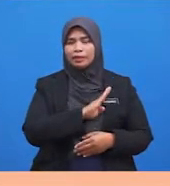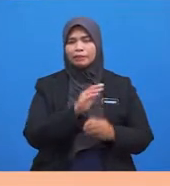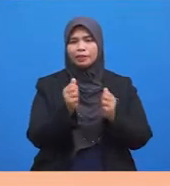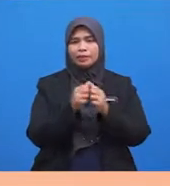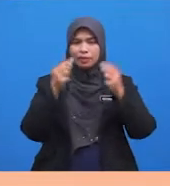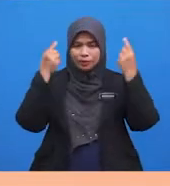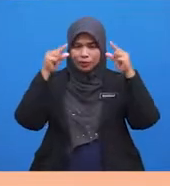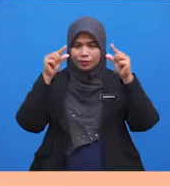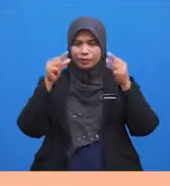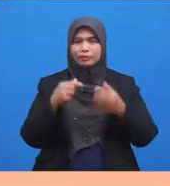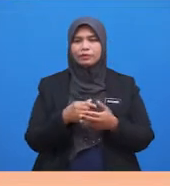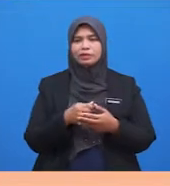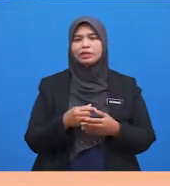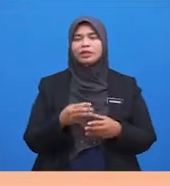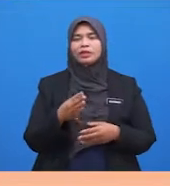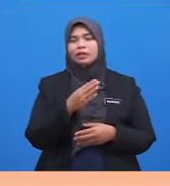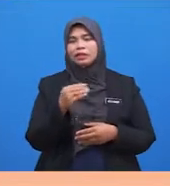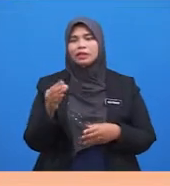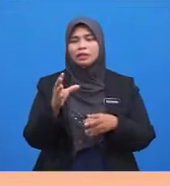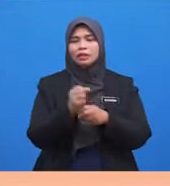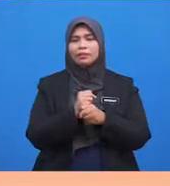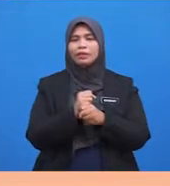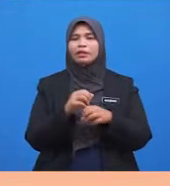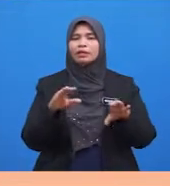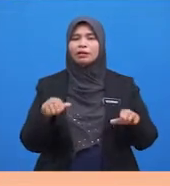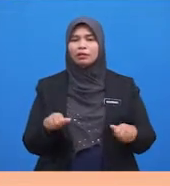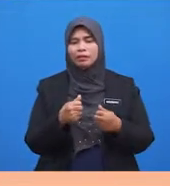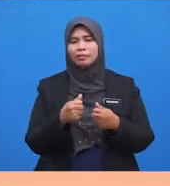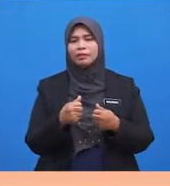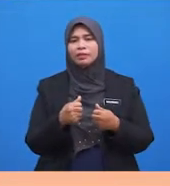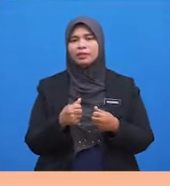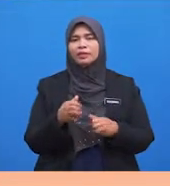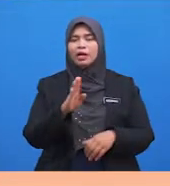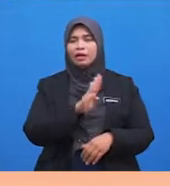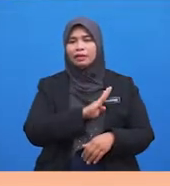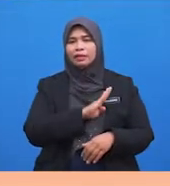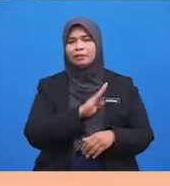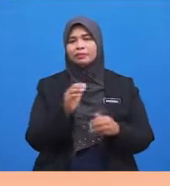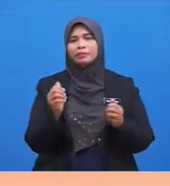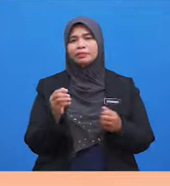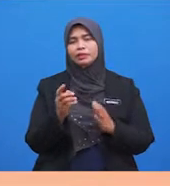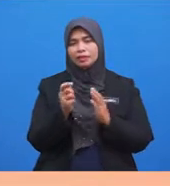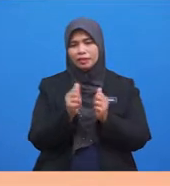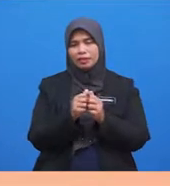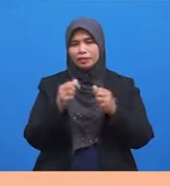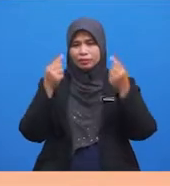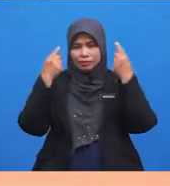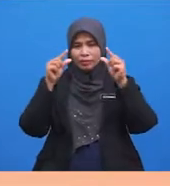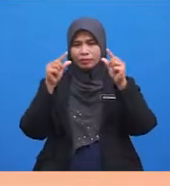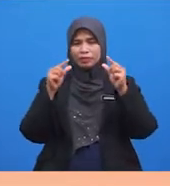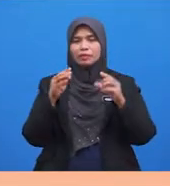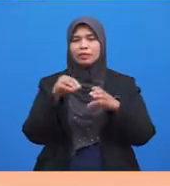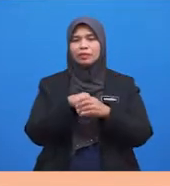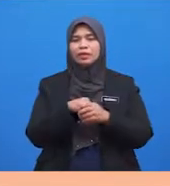adab-adab dengan guru serta dapat mengamalkan adab-adab terhadap guru